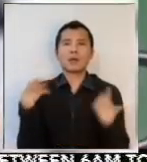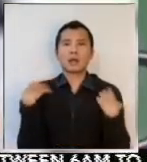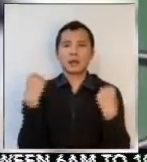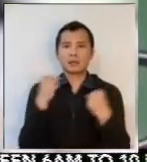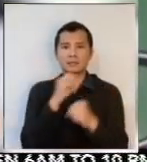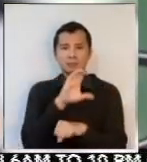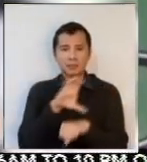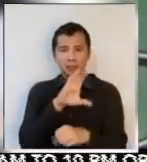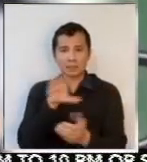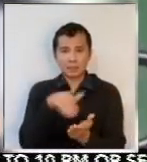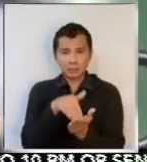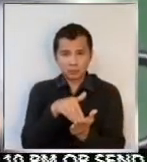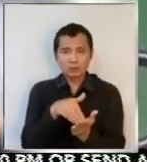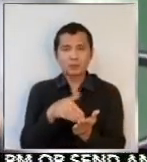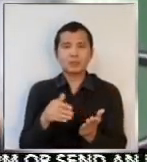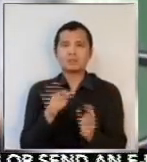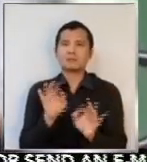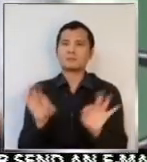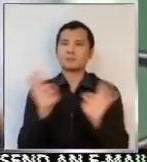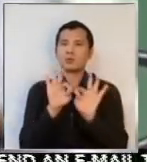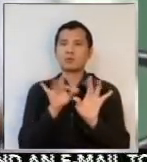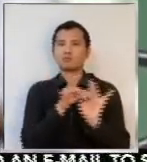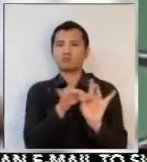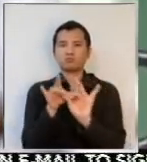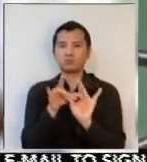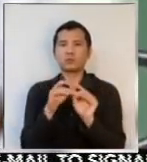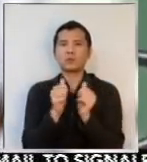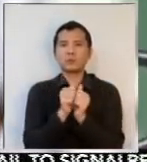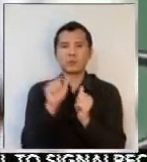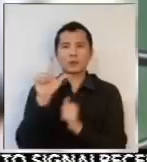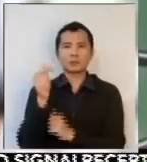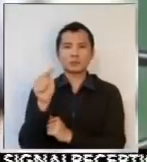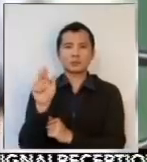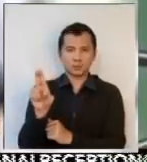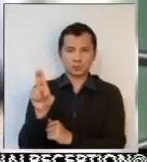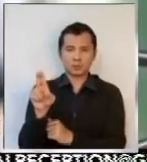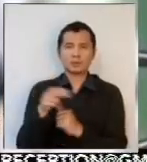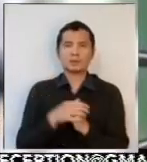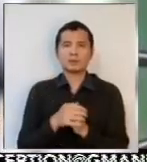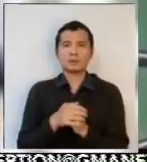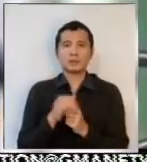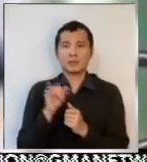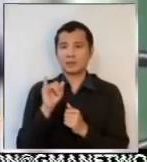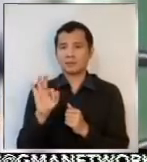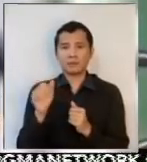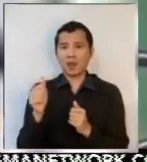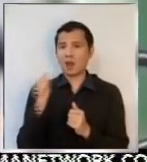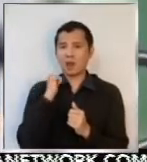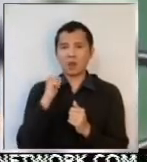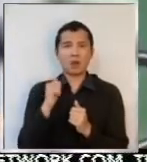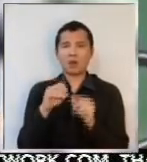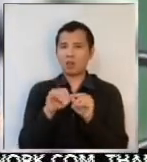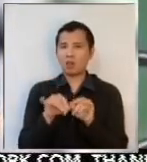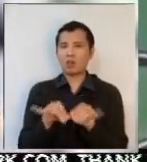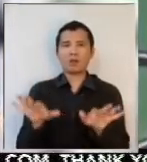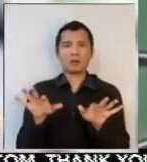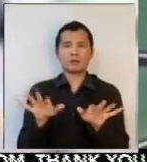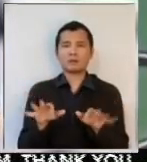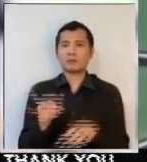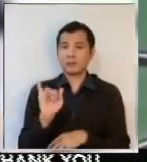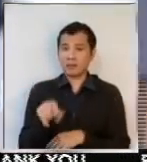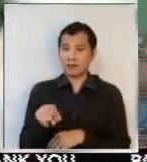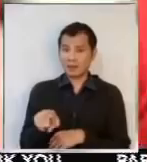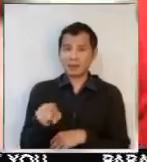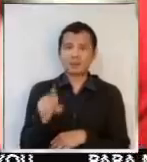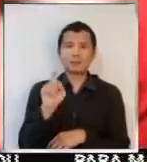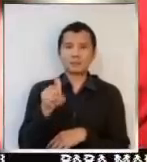should coordinate with their local governments kung wala silang kakontrata ng mga ganito. Kung hindi naman, kailangan makipagkontrata sila on